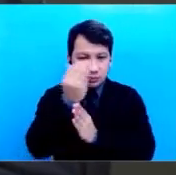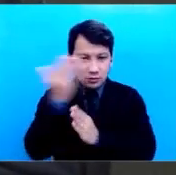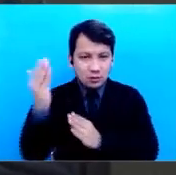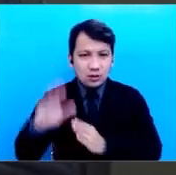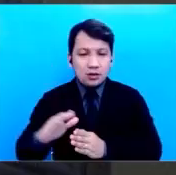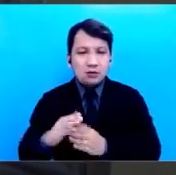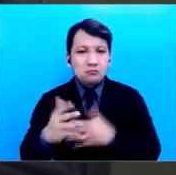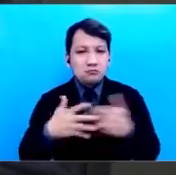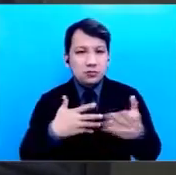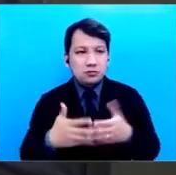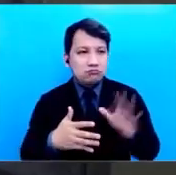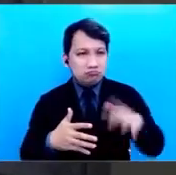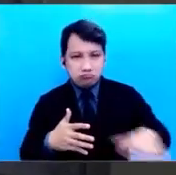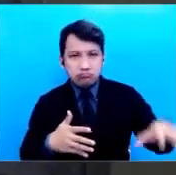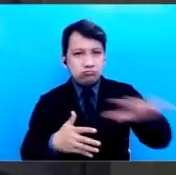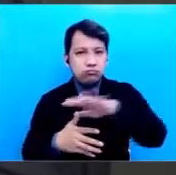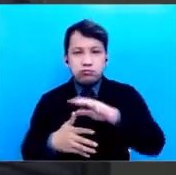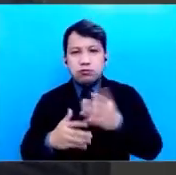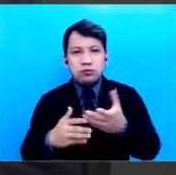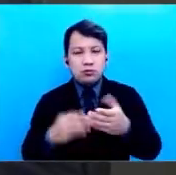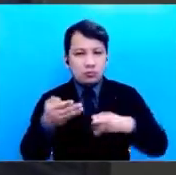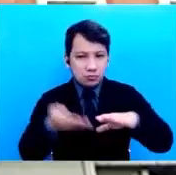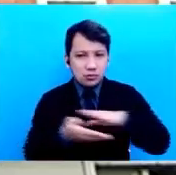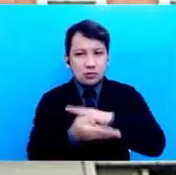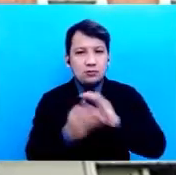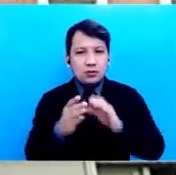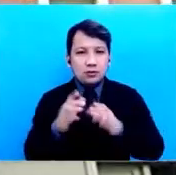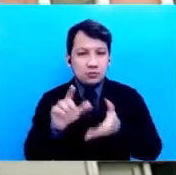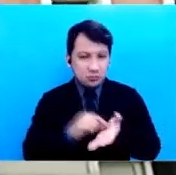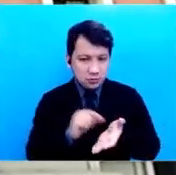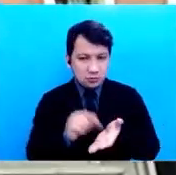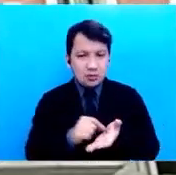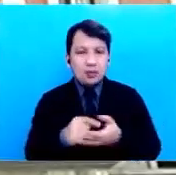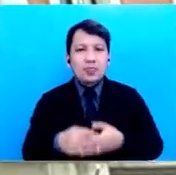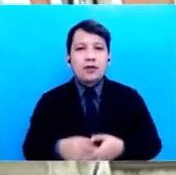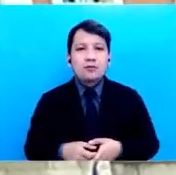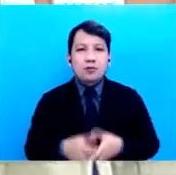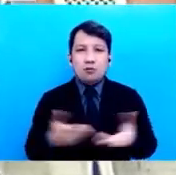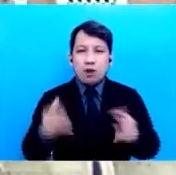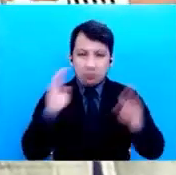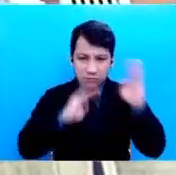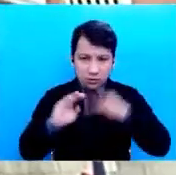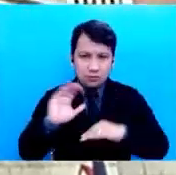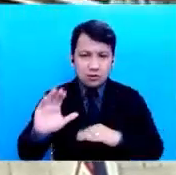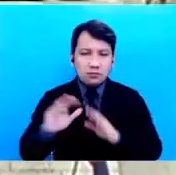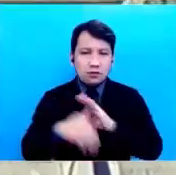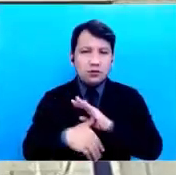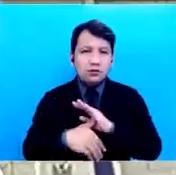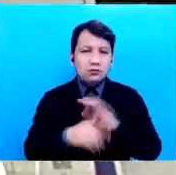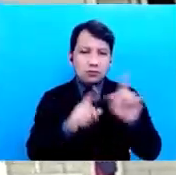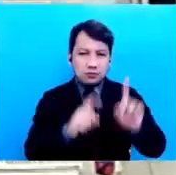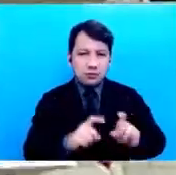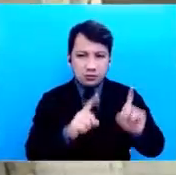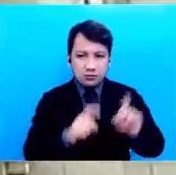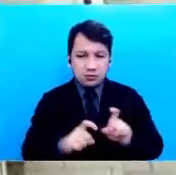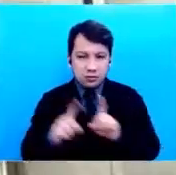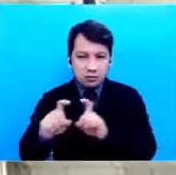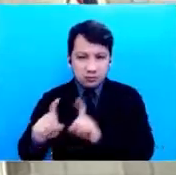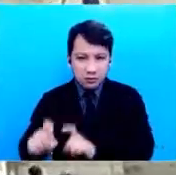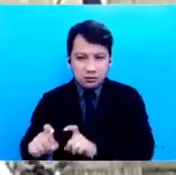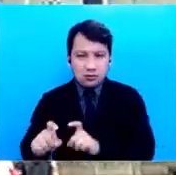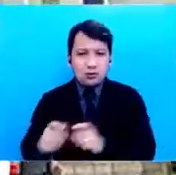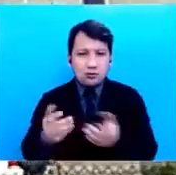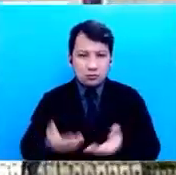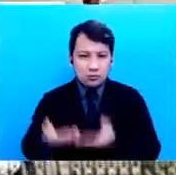of all the ballots that had already been printed. Wala naman daw problema sa COMELEC ang random testing. Maghain lang daw